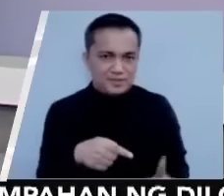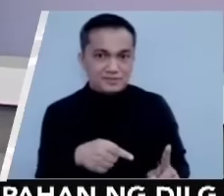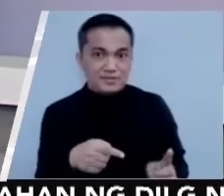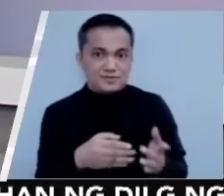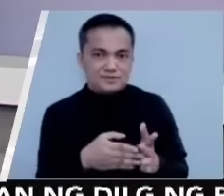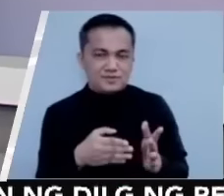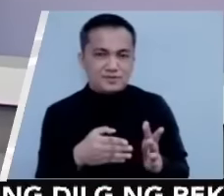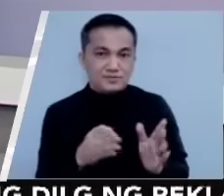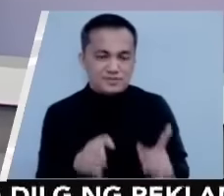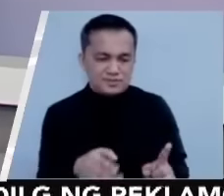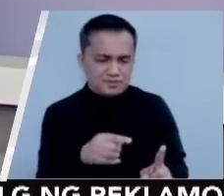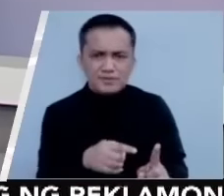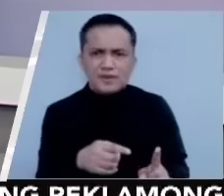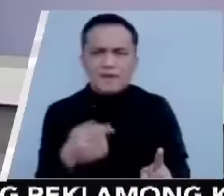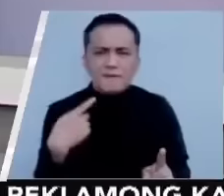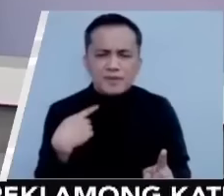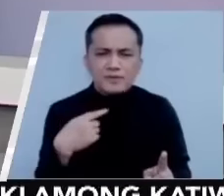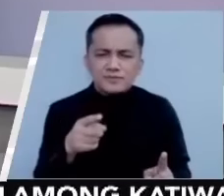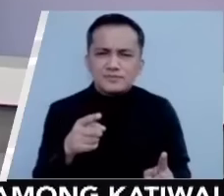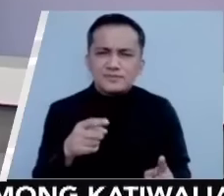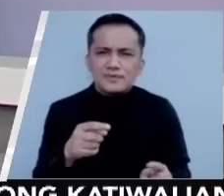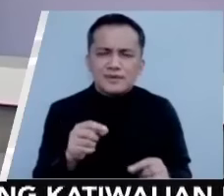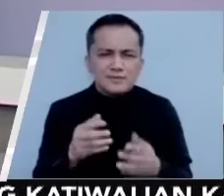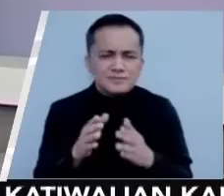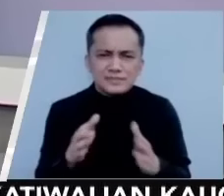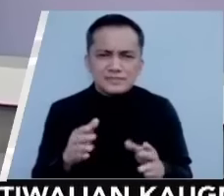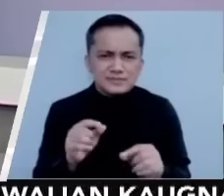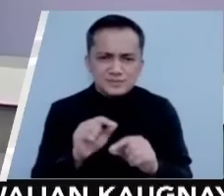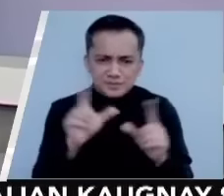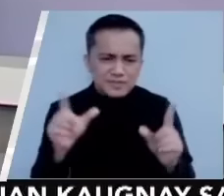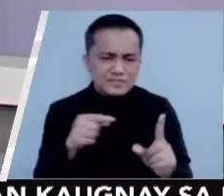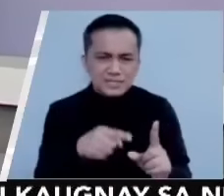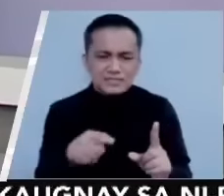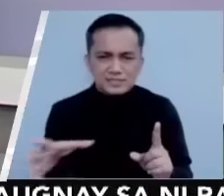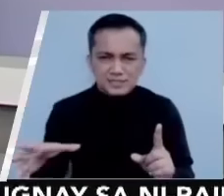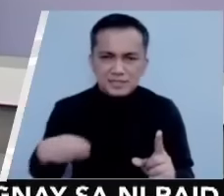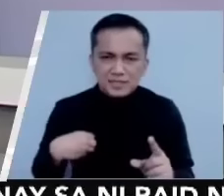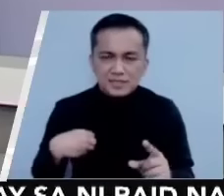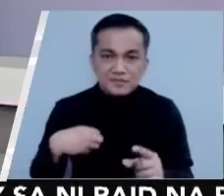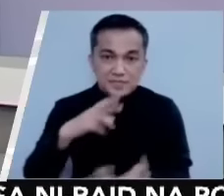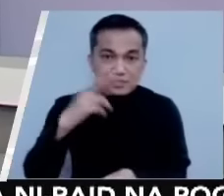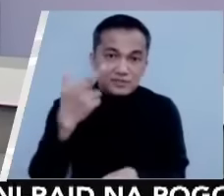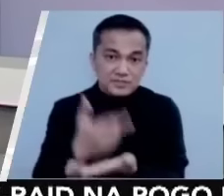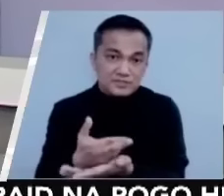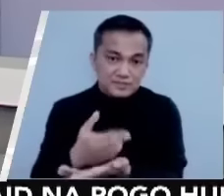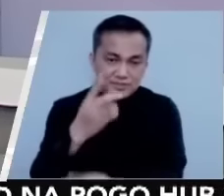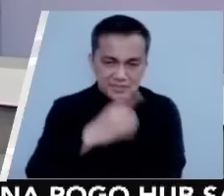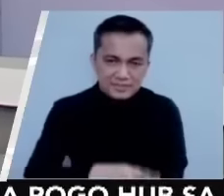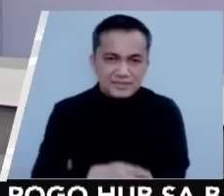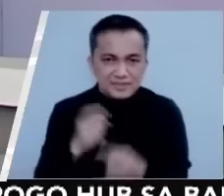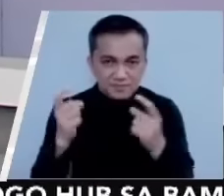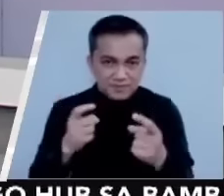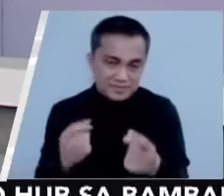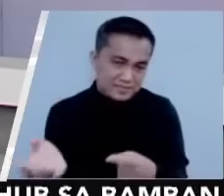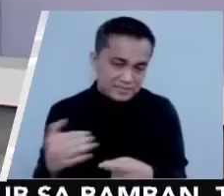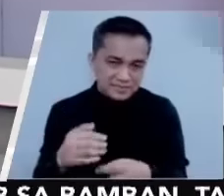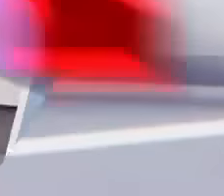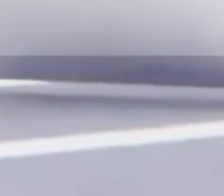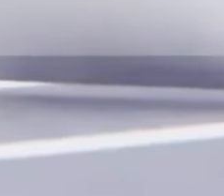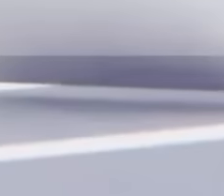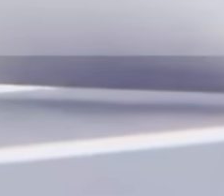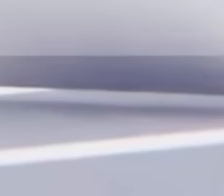may unforgettable surprise na natanggap sa kanyang recognition day. Paki-celebrate tayo sa kanila sa pagtutok ni Ian